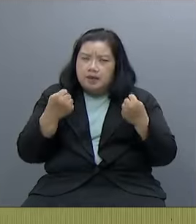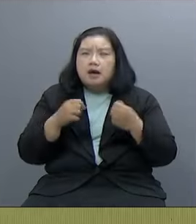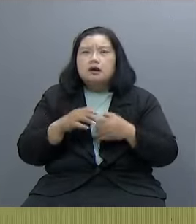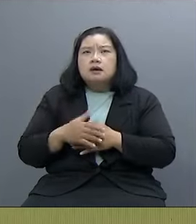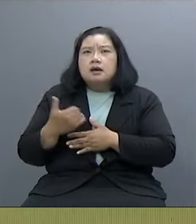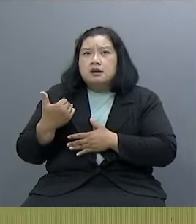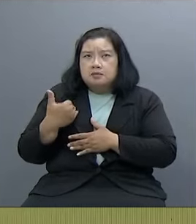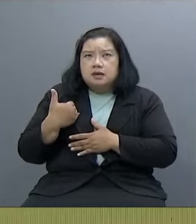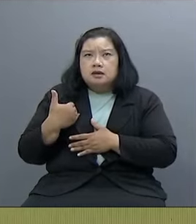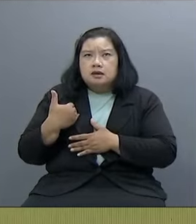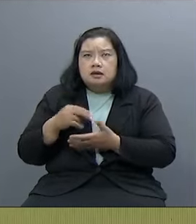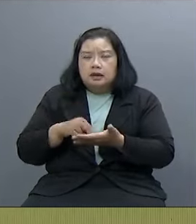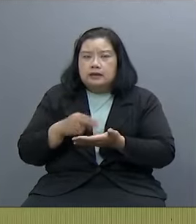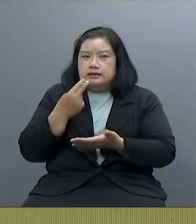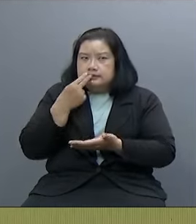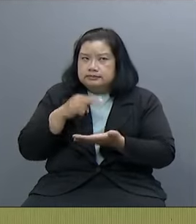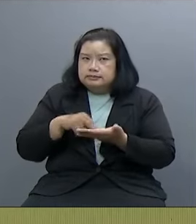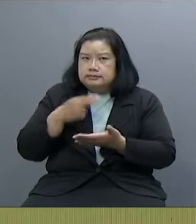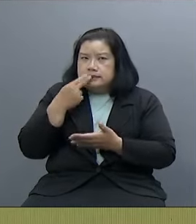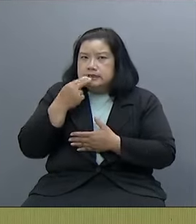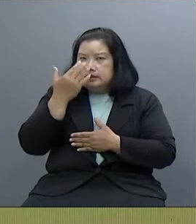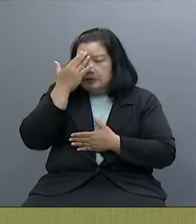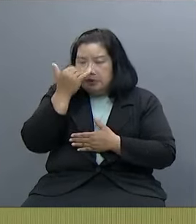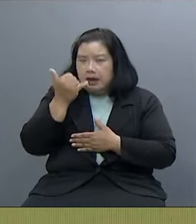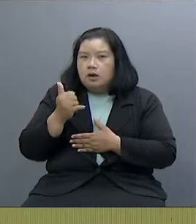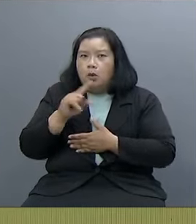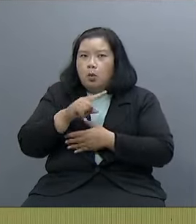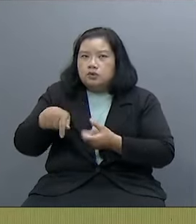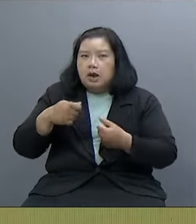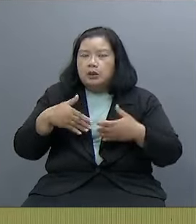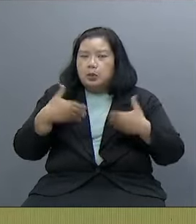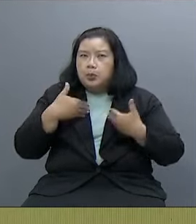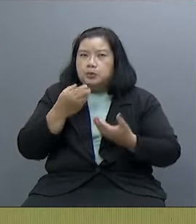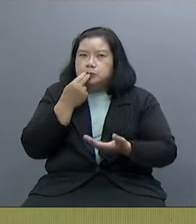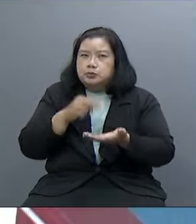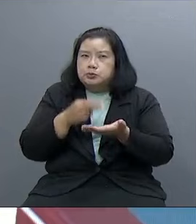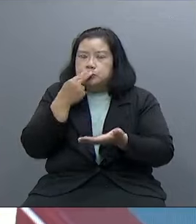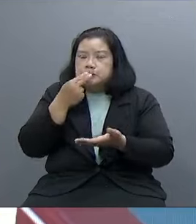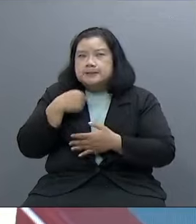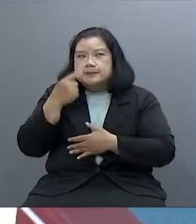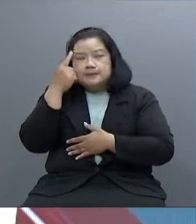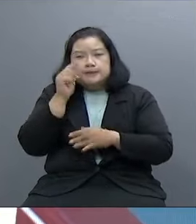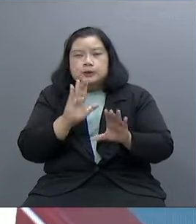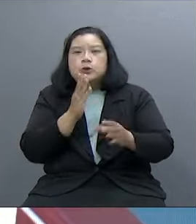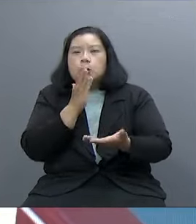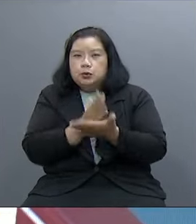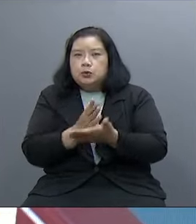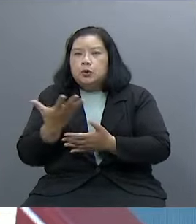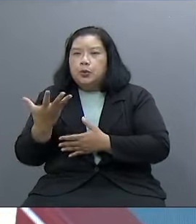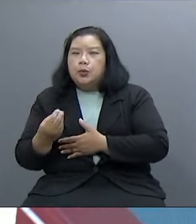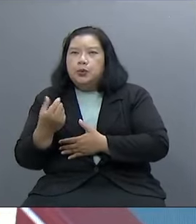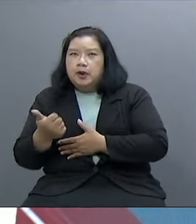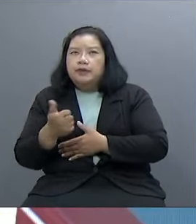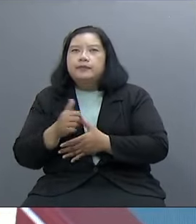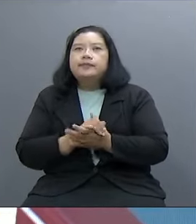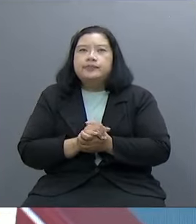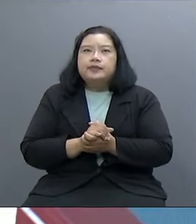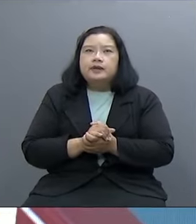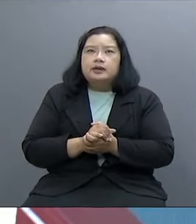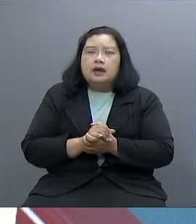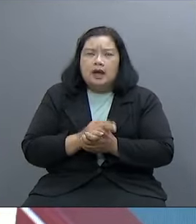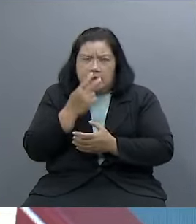เป็นชีสเดย์ไปเยอะ ค่ะ อ ัน นี้ก็มาเอาคืนกันบ้าง นะคะบางคนอาจจะแบบชีสเอฟวรี่เดย์อะไรอย่างเงี้ยนะคะหน้าตาดูเหมือนเกี๊ยวซ่าเห